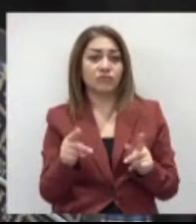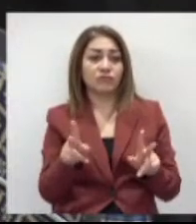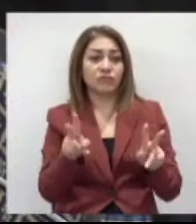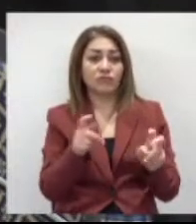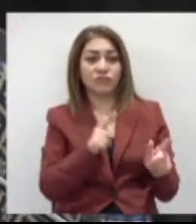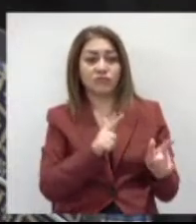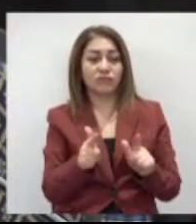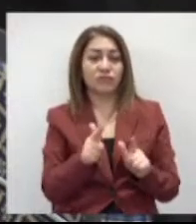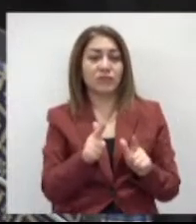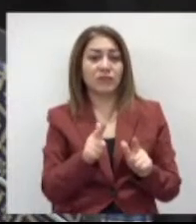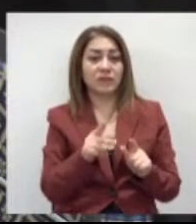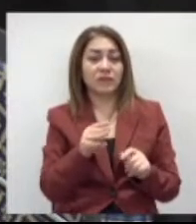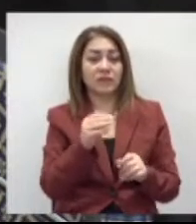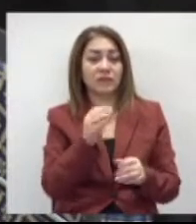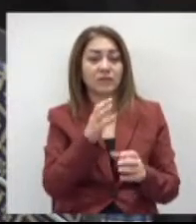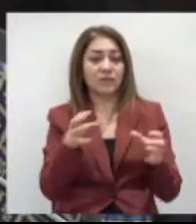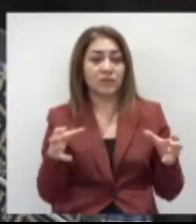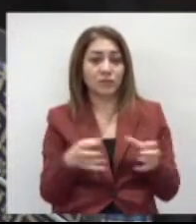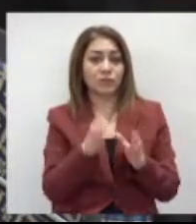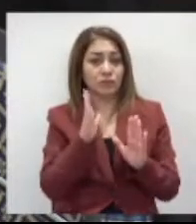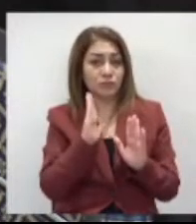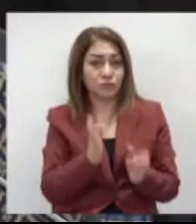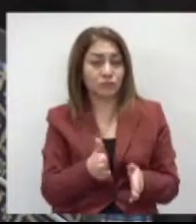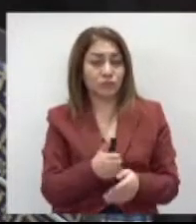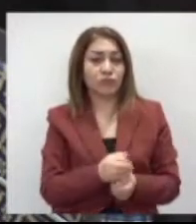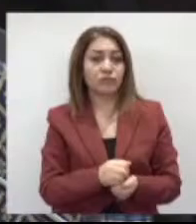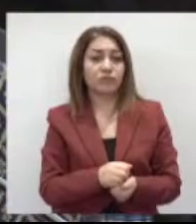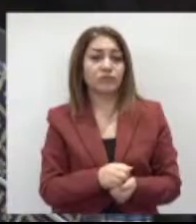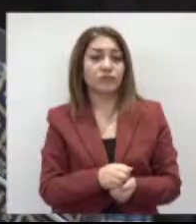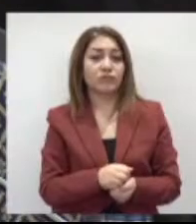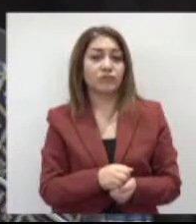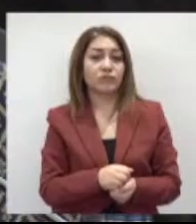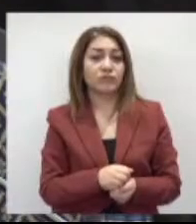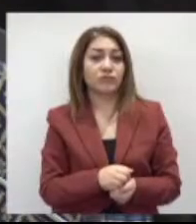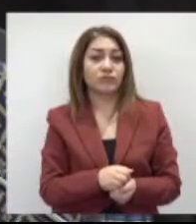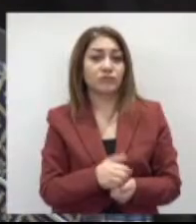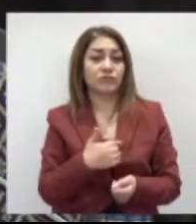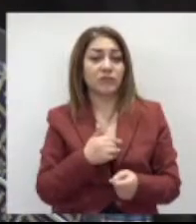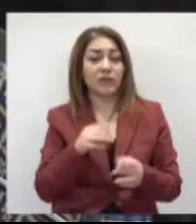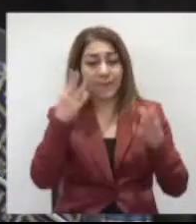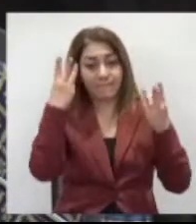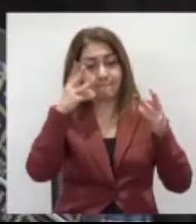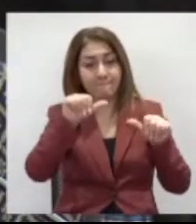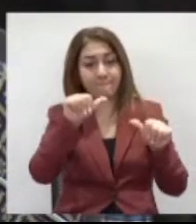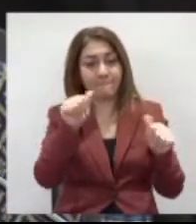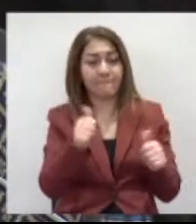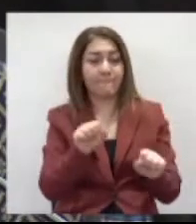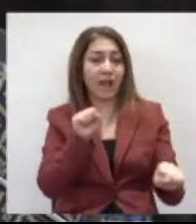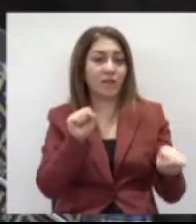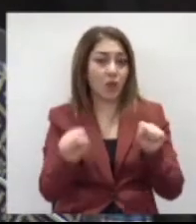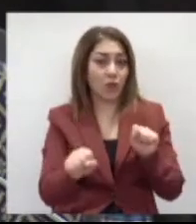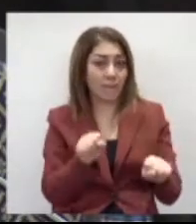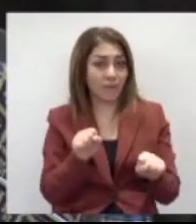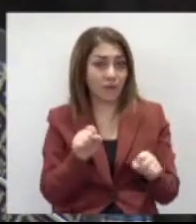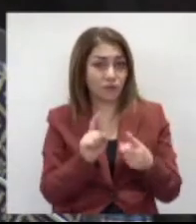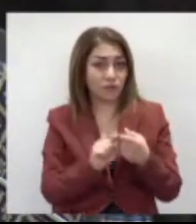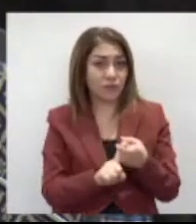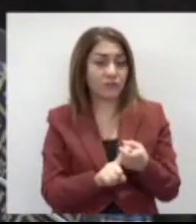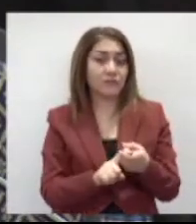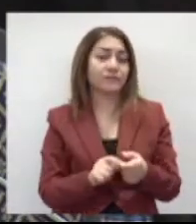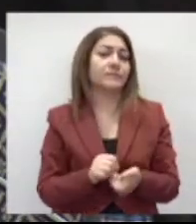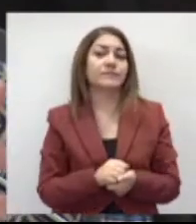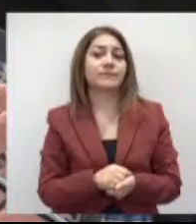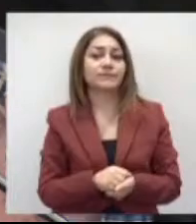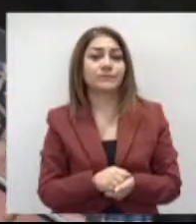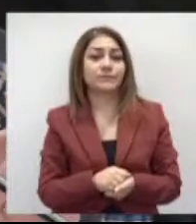շեշտադրումներով վերտարություններ։ Եվ հաջորդ կարևոր հանգամանքը մեթոդաբանական իմ կարծիքով դարձյալ, որ պիտի նկատի